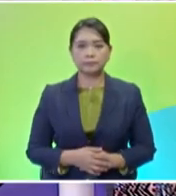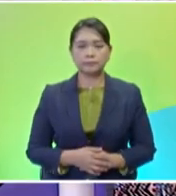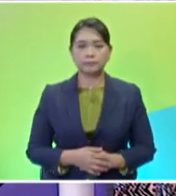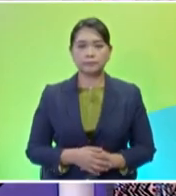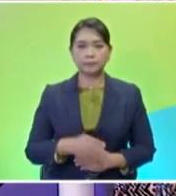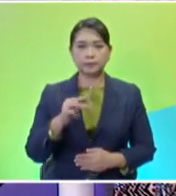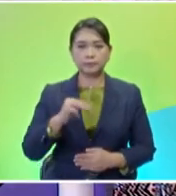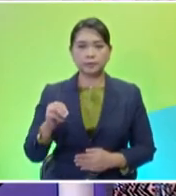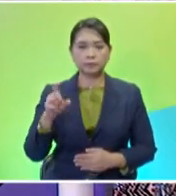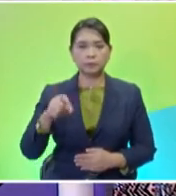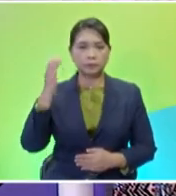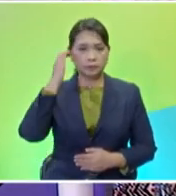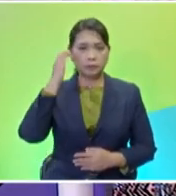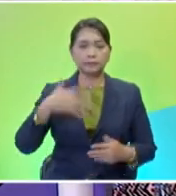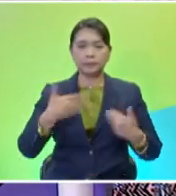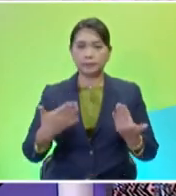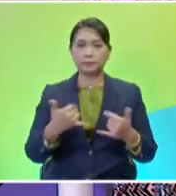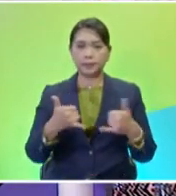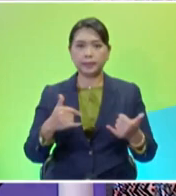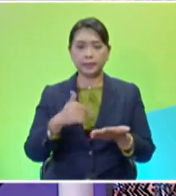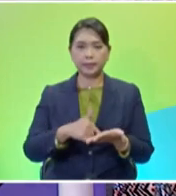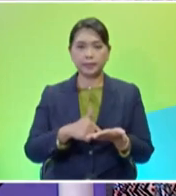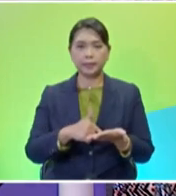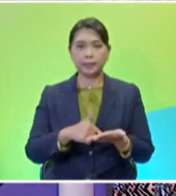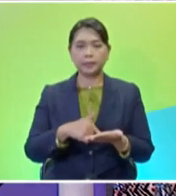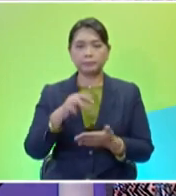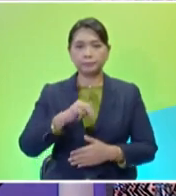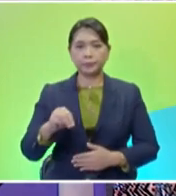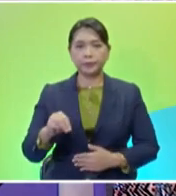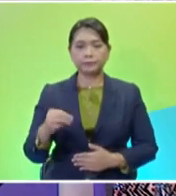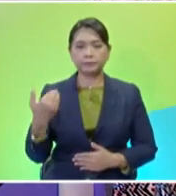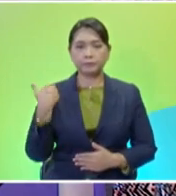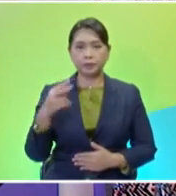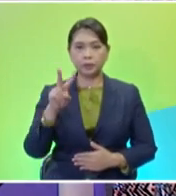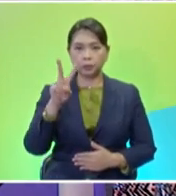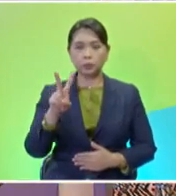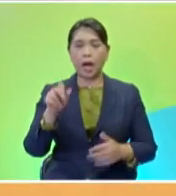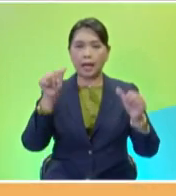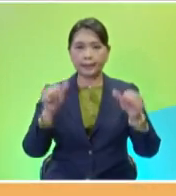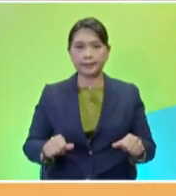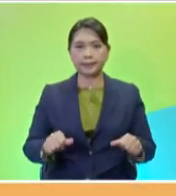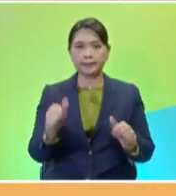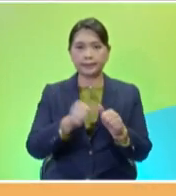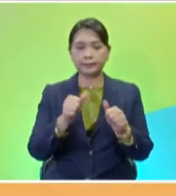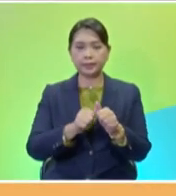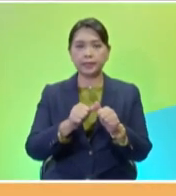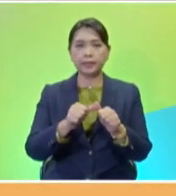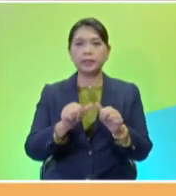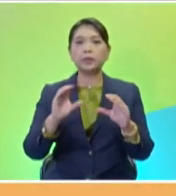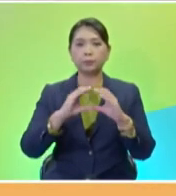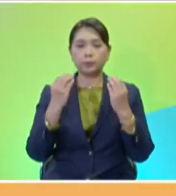permainan Ini dia ada kain yang pertama murid Kediri pada dua ahli sepasukan ada kumpulan